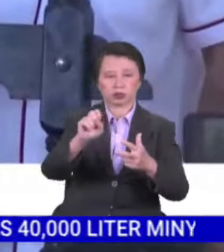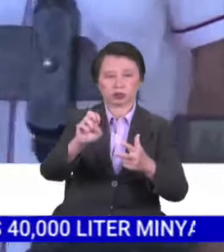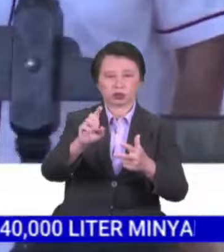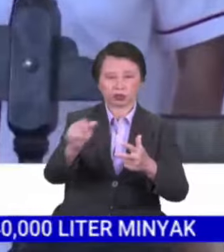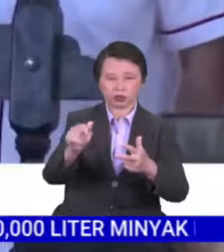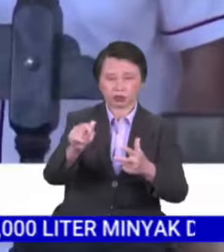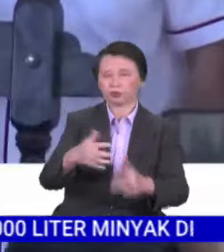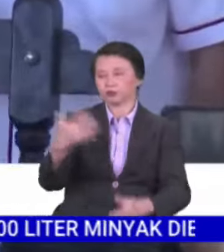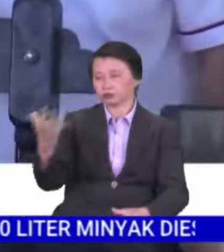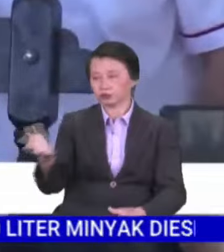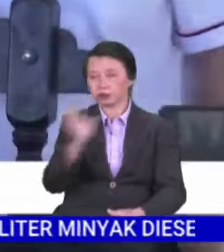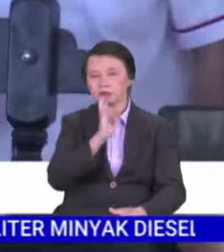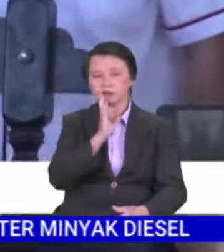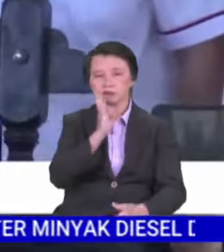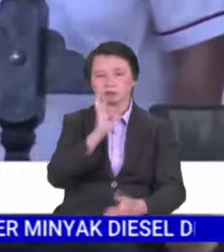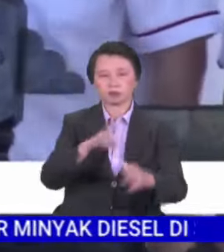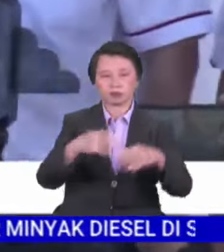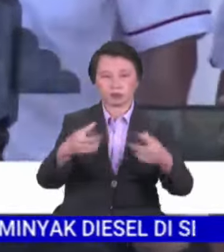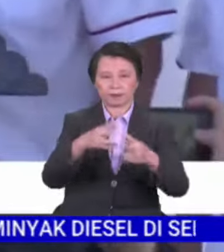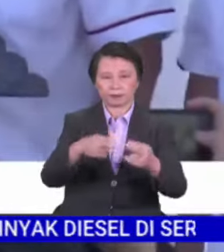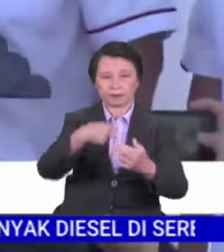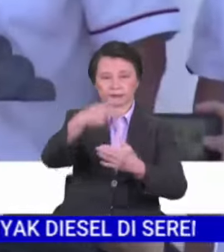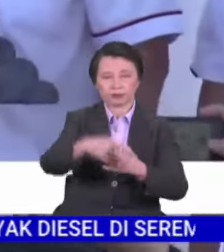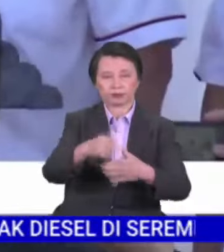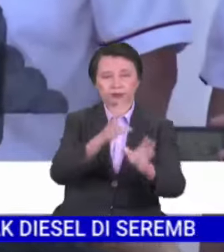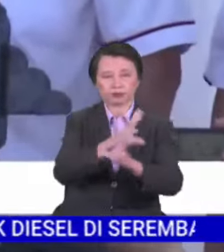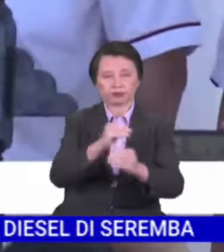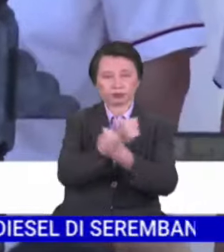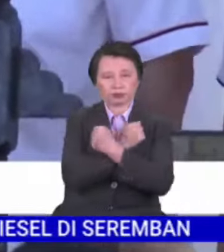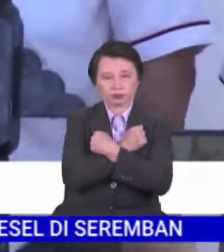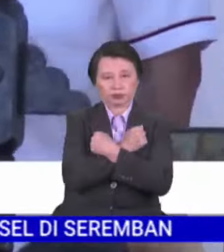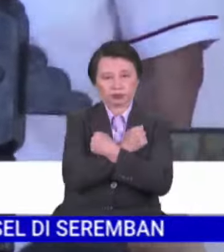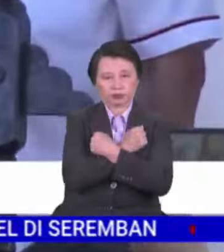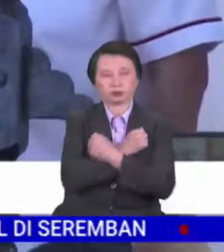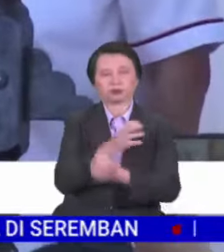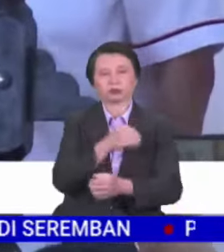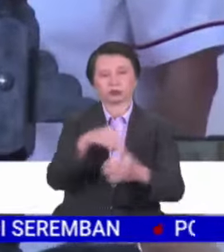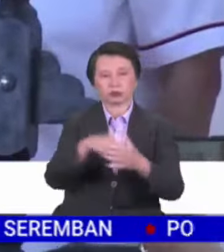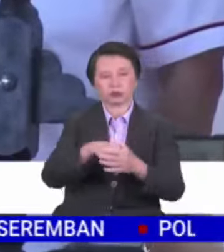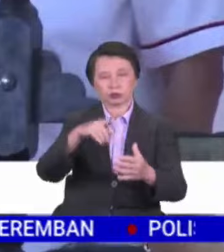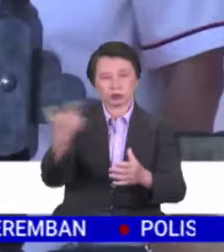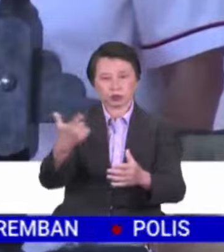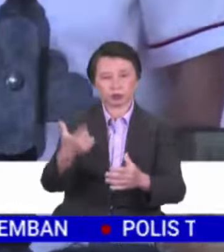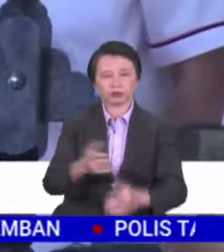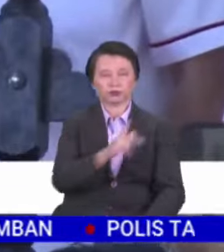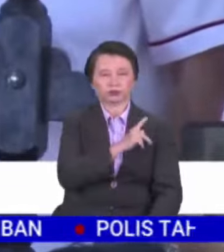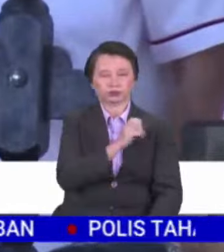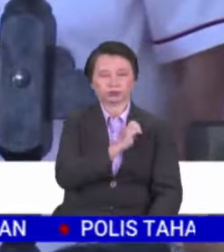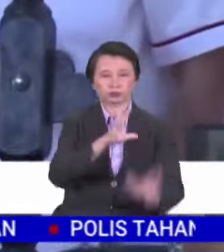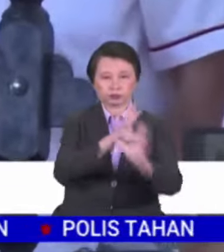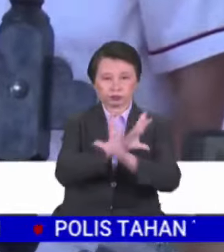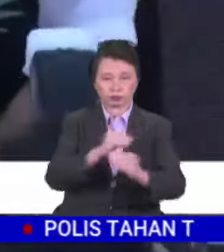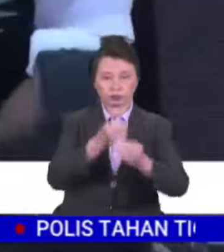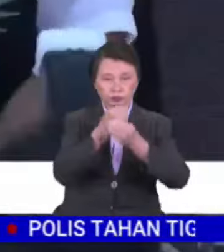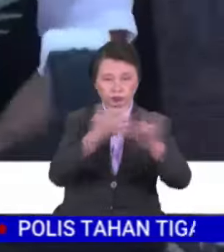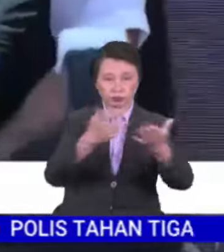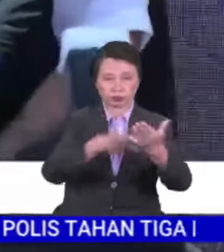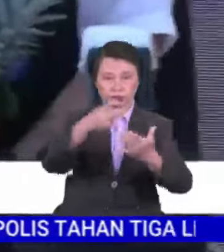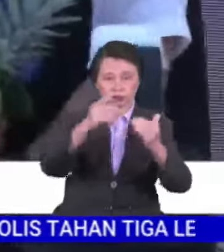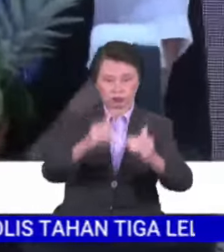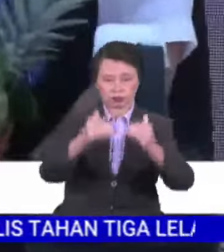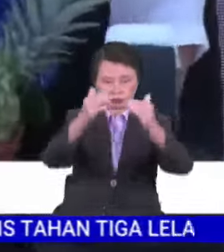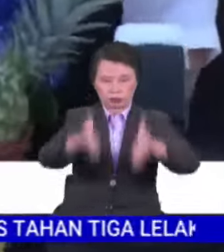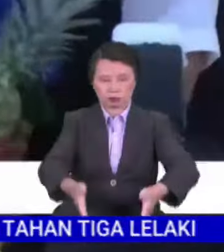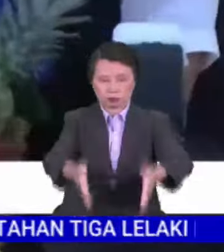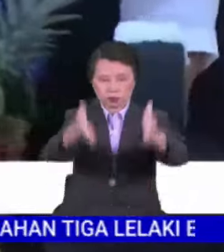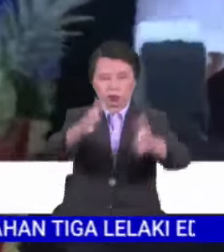berkata demikian ketika merasmikan program Sarawak Ku Sayang di Pekan Siniawan Bau. Dalam perkembangan lain, Premier Sarawak memaklumkan projek menaik taraf